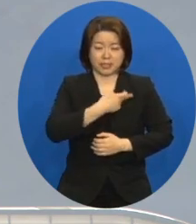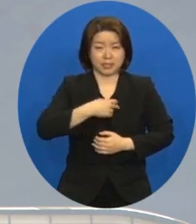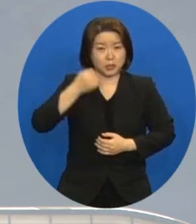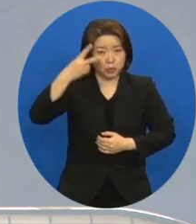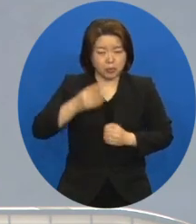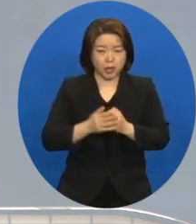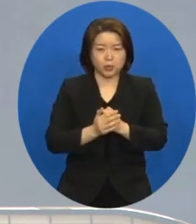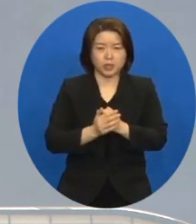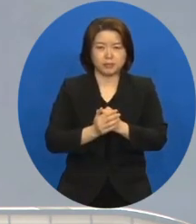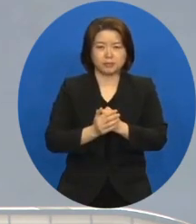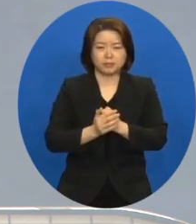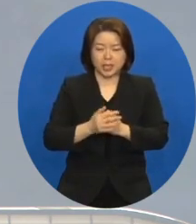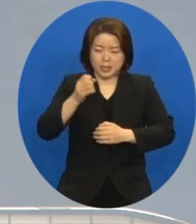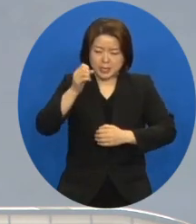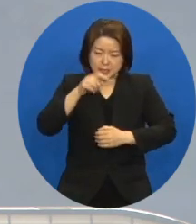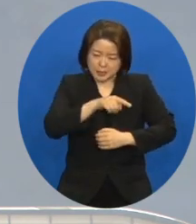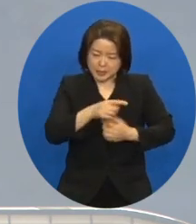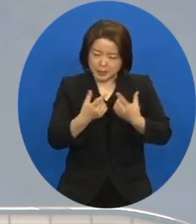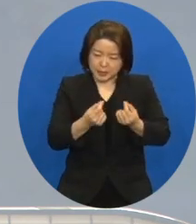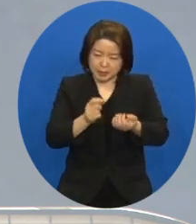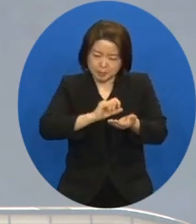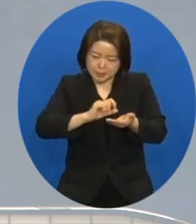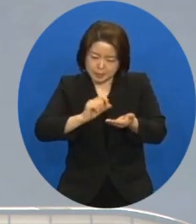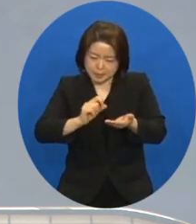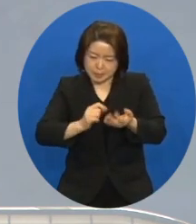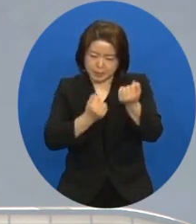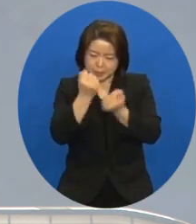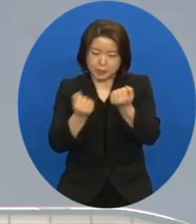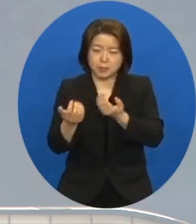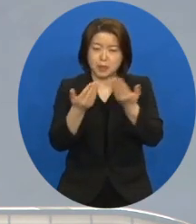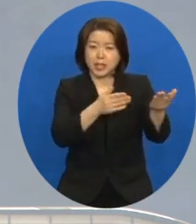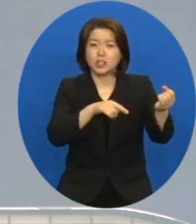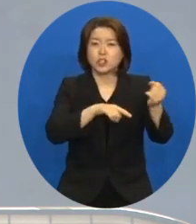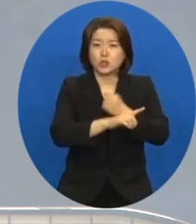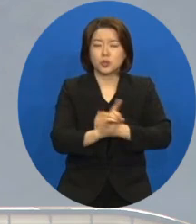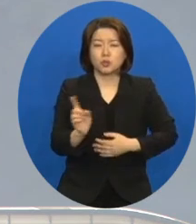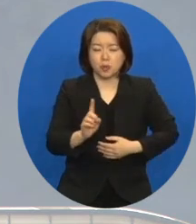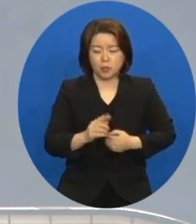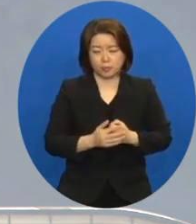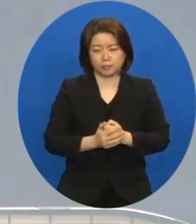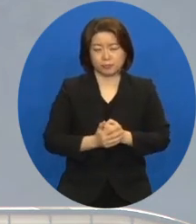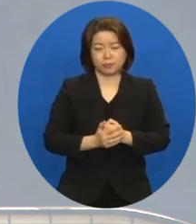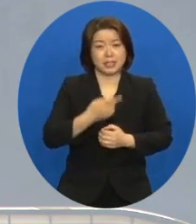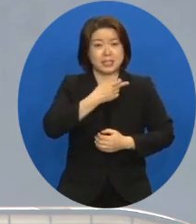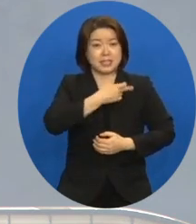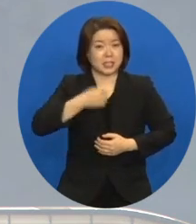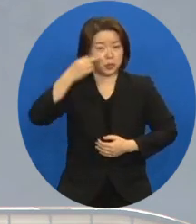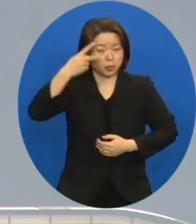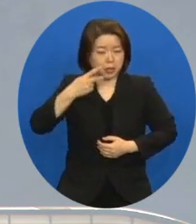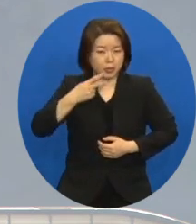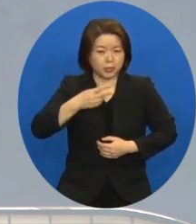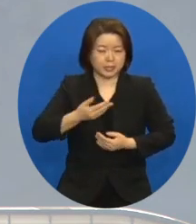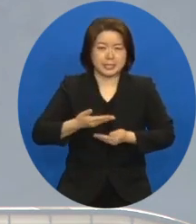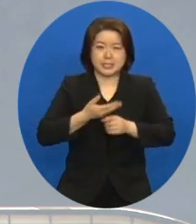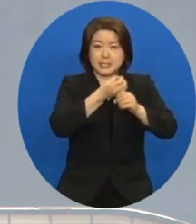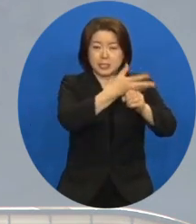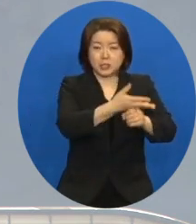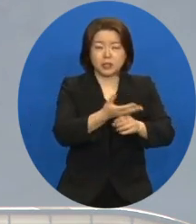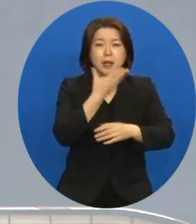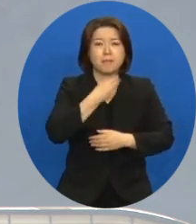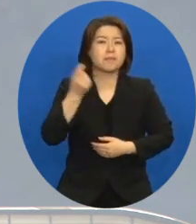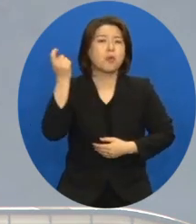바울이 굳이 해명을 하는 이유는 사도 바울이 전한 복음, 나는 죽고 예수로 사는 이